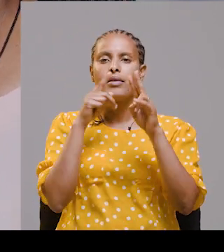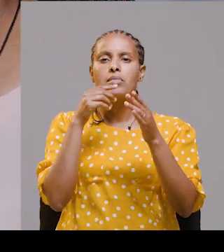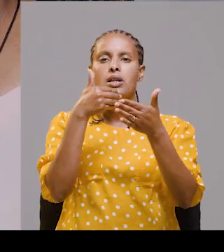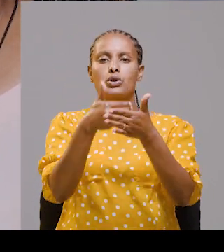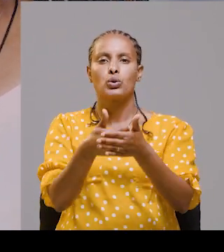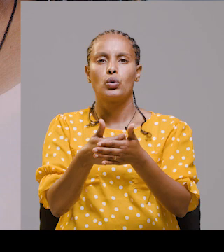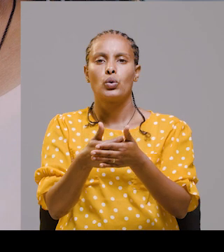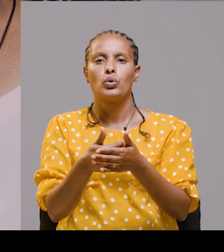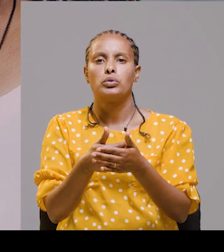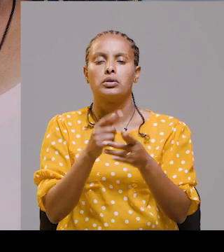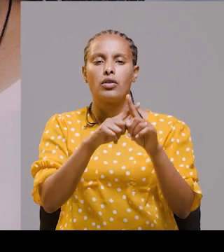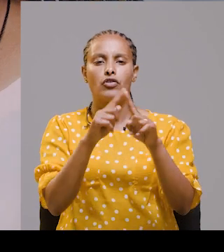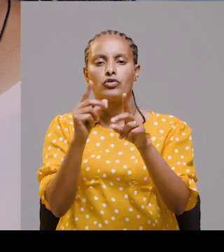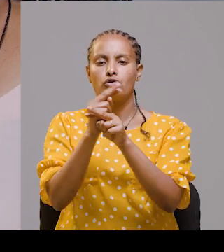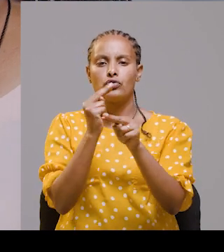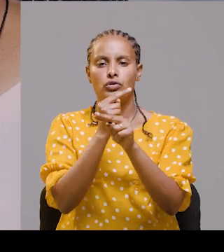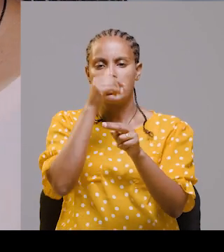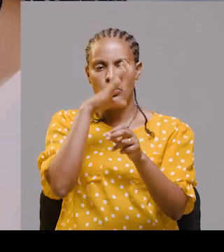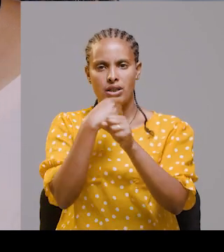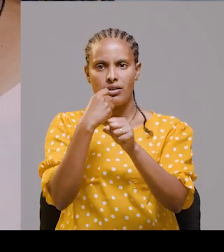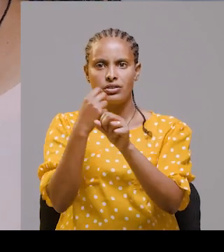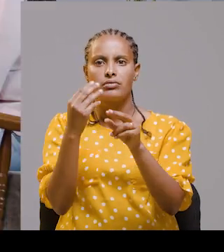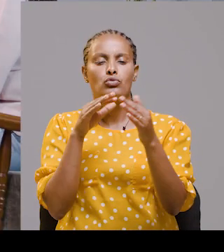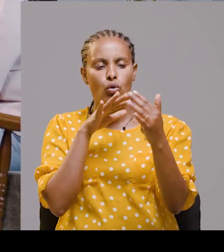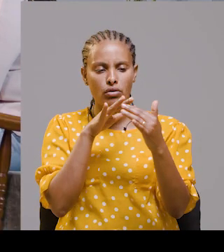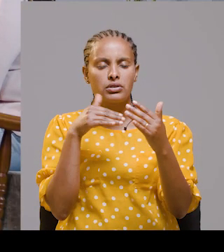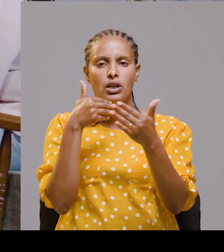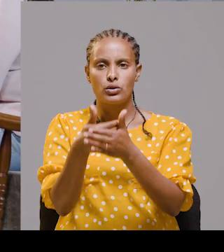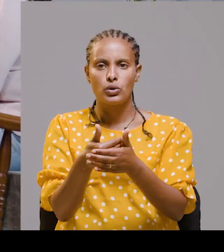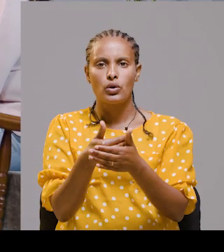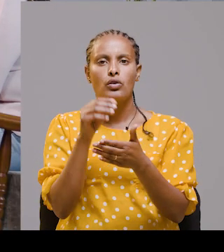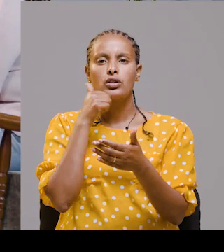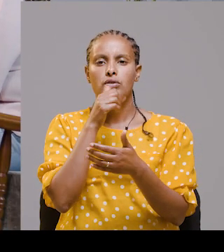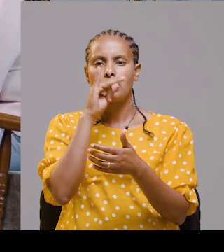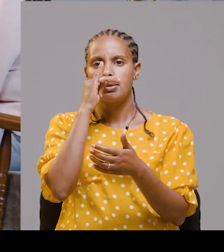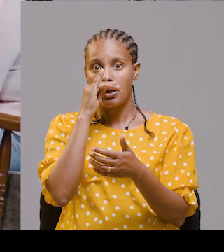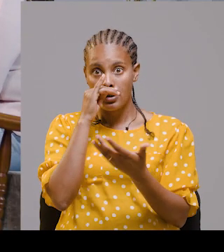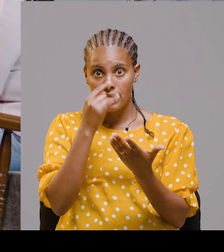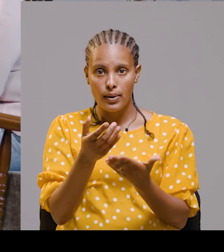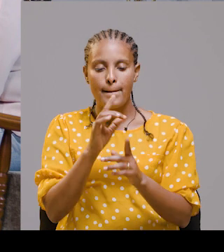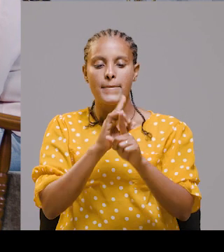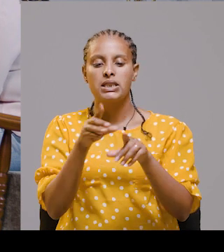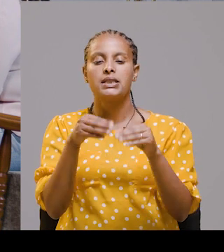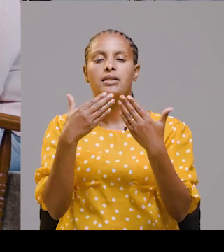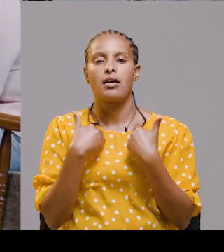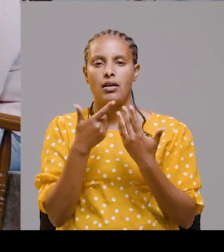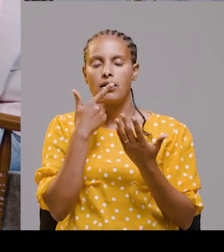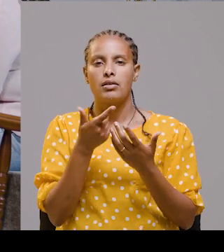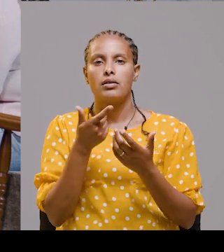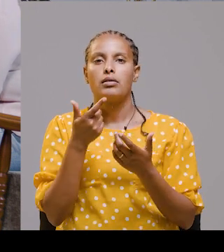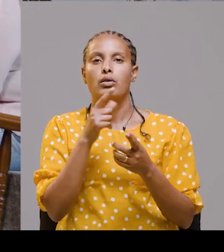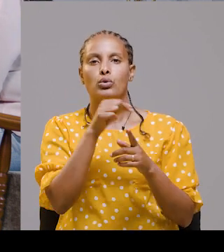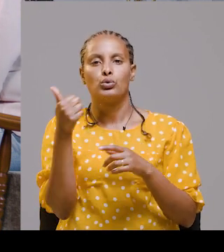የሚደርሱ የተፈጥሮም ችግሮች ሲደርሱ ሰው ሰራሽም ችግሮች ጦርነቶች ሲደርሱ ለሴቶችና ህጻናት ምላሽ እየሰጠን መተናል